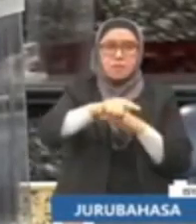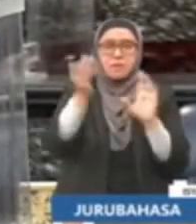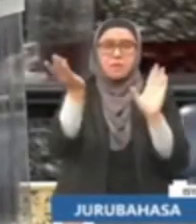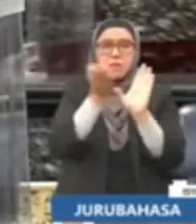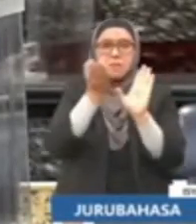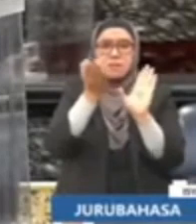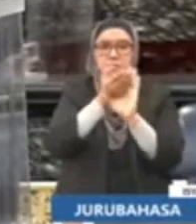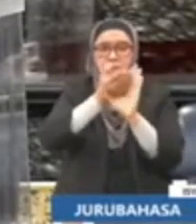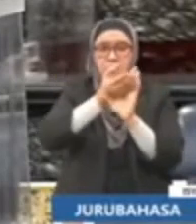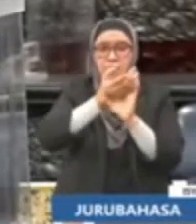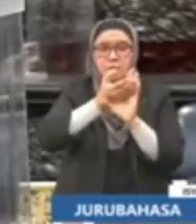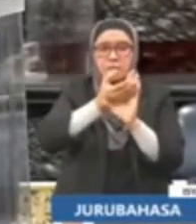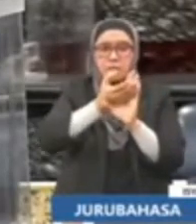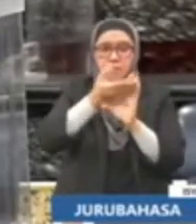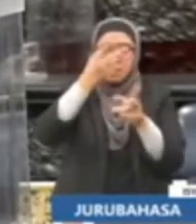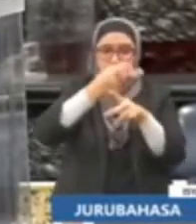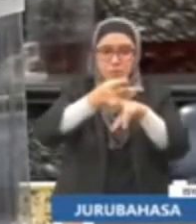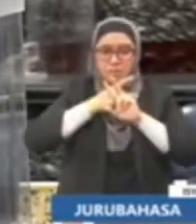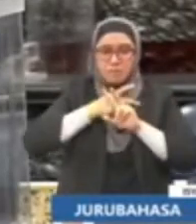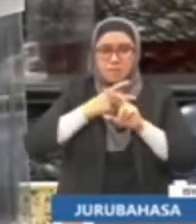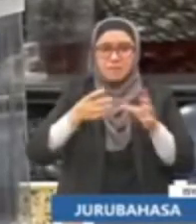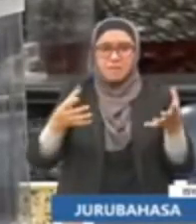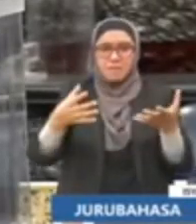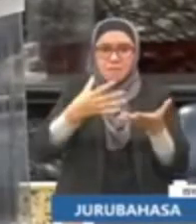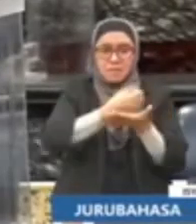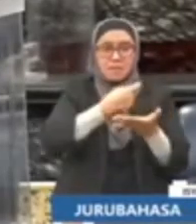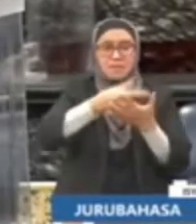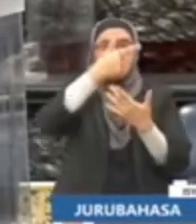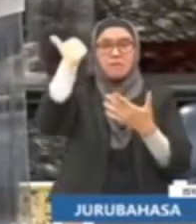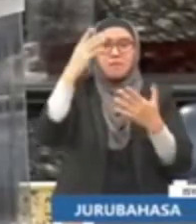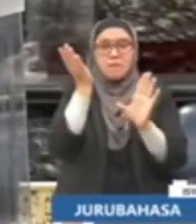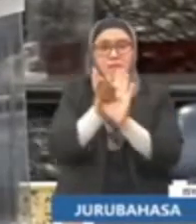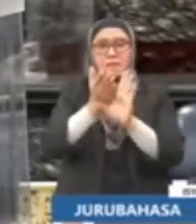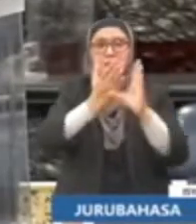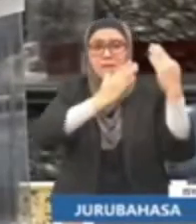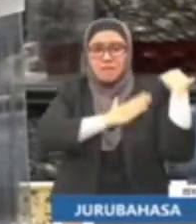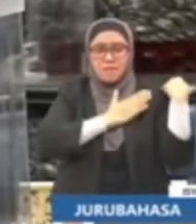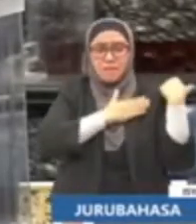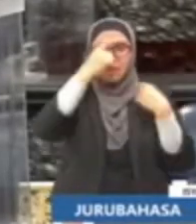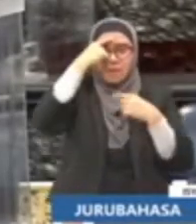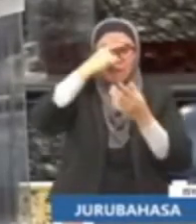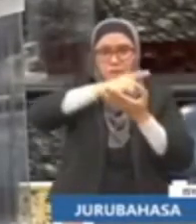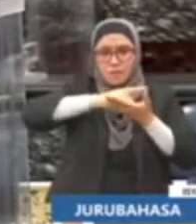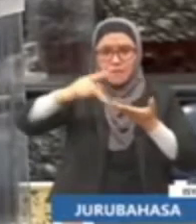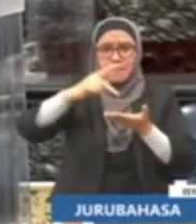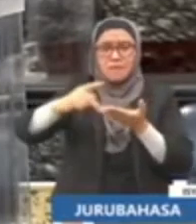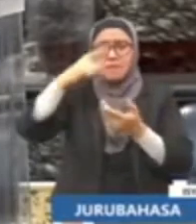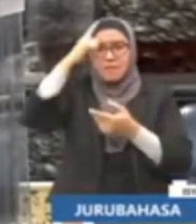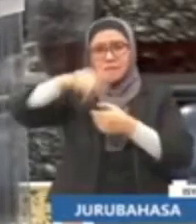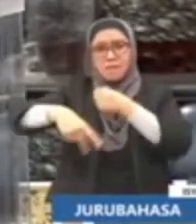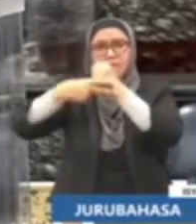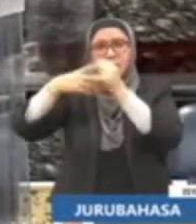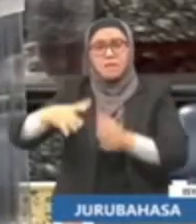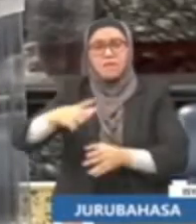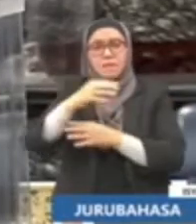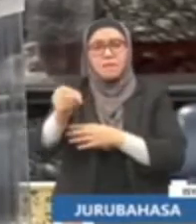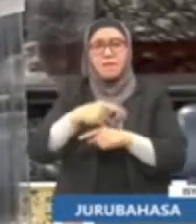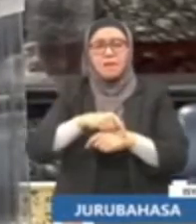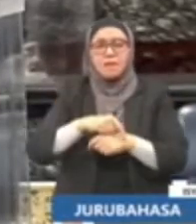bank-bank perlu terus menunaikan tanggungjawab untuk membayar faedah kepada pilih positif menampung kos pendanaan yang lain